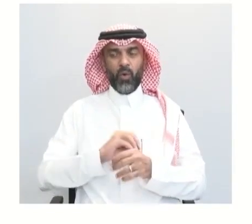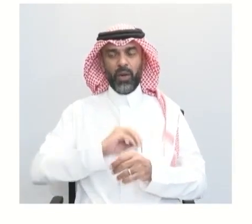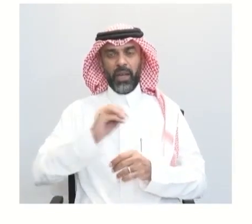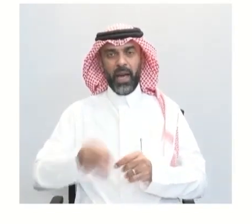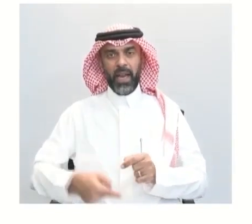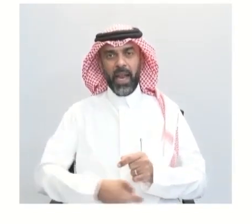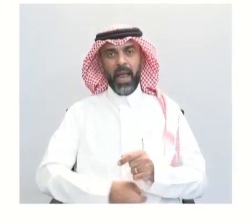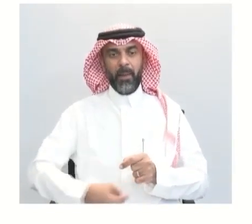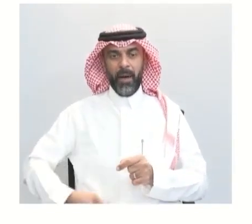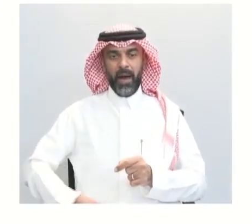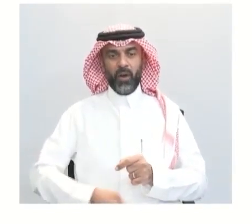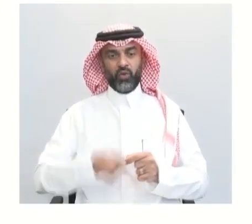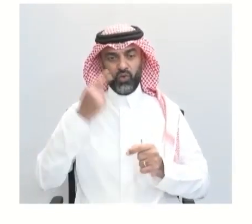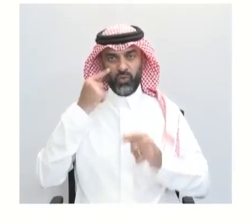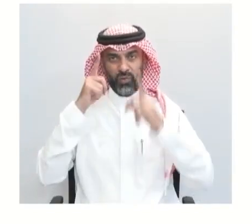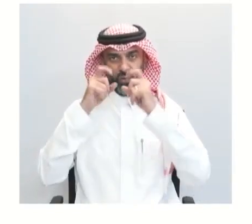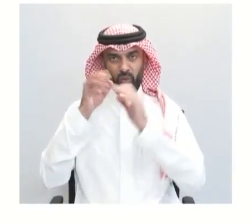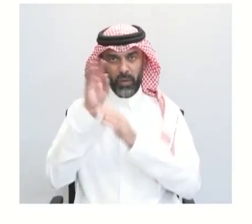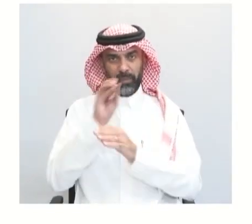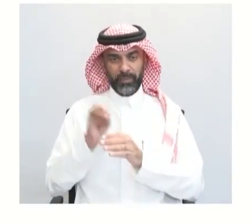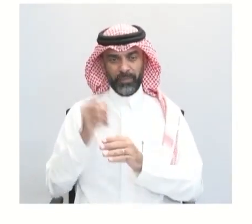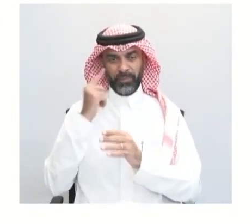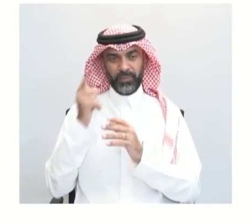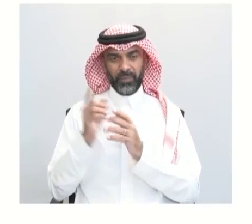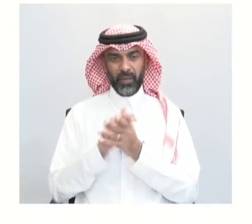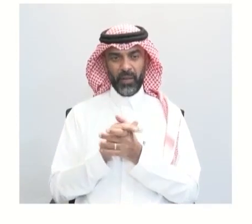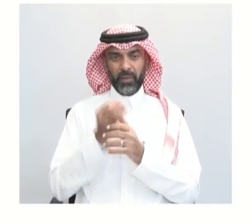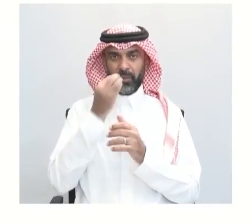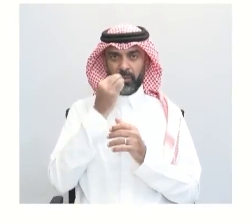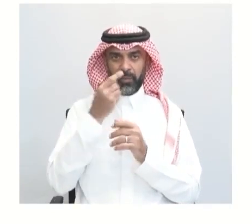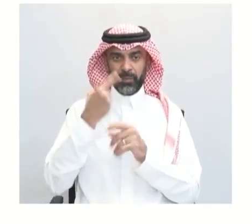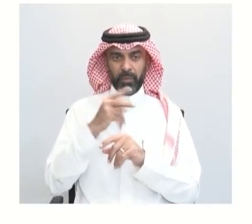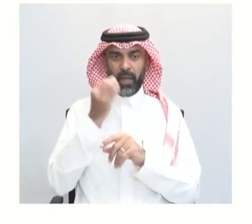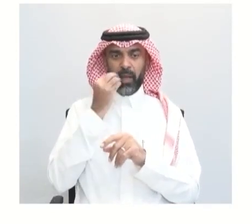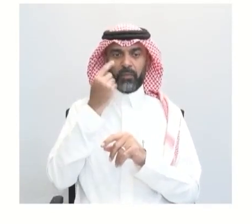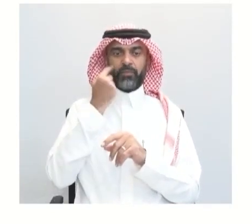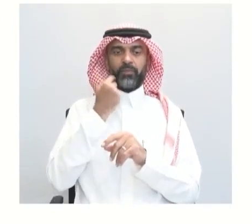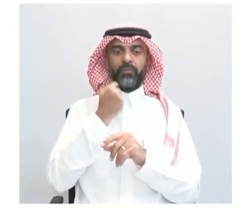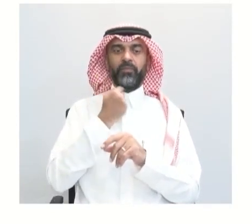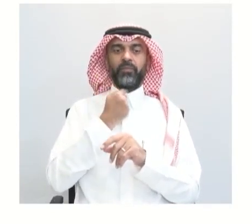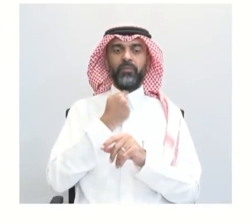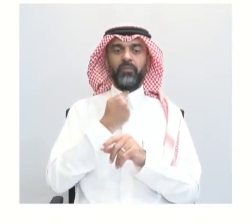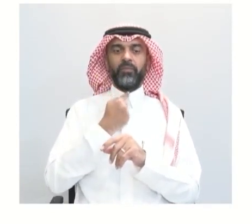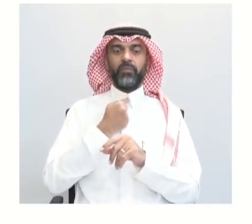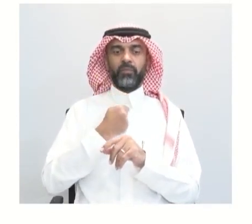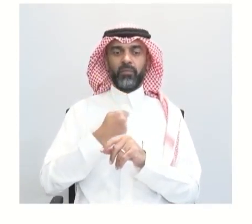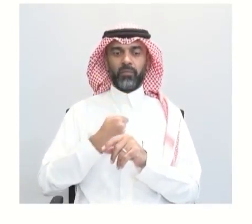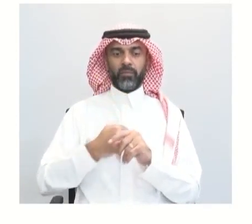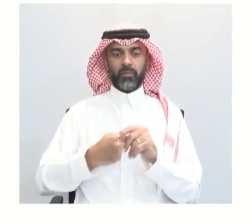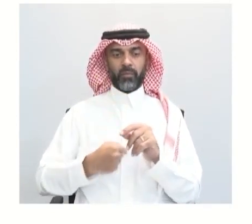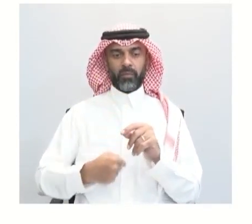الامعاء وهنا في هذه الصوره المتحركه نشاهد هذا المشهد عندما انطلقت هذه البلعه الغذائيه من الفم والبلعوم